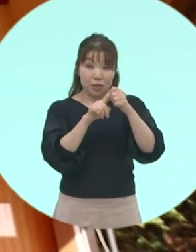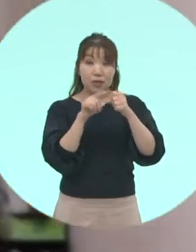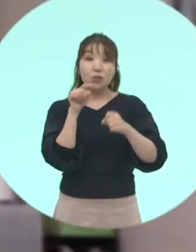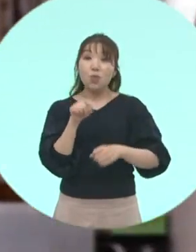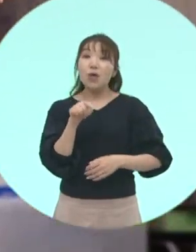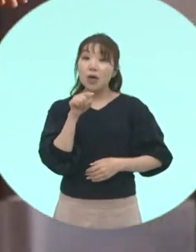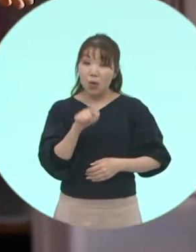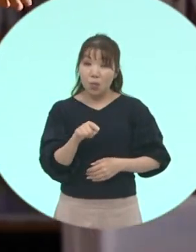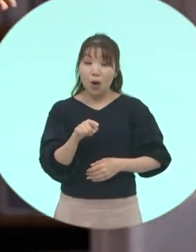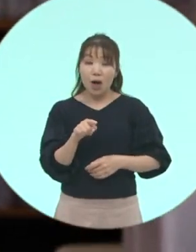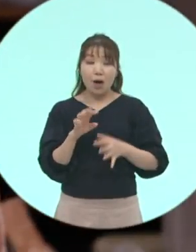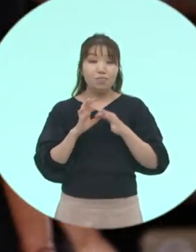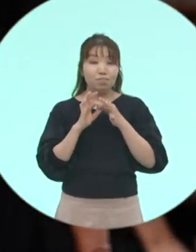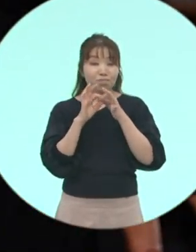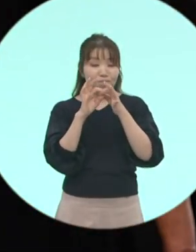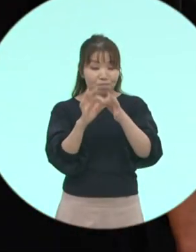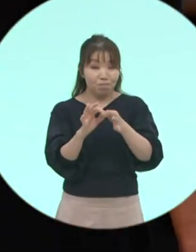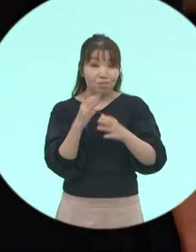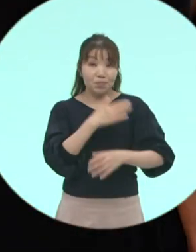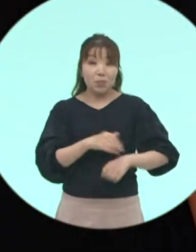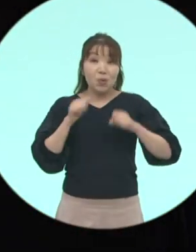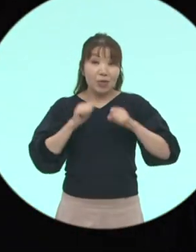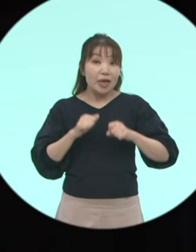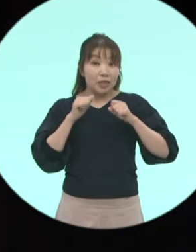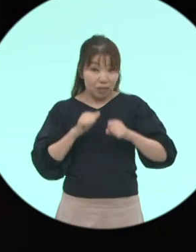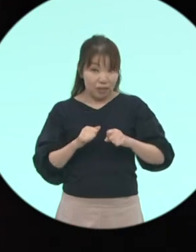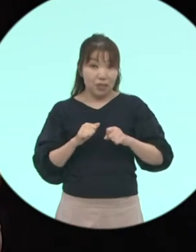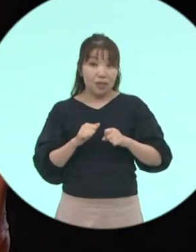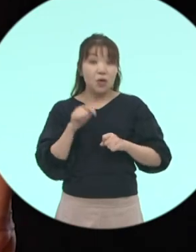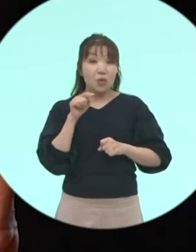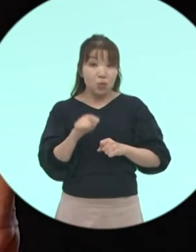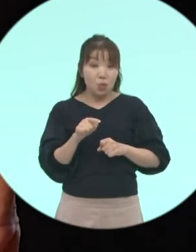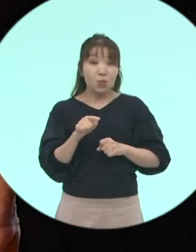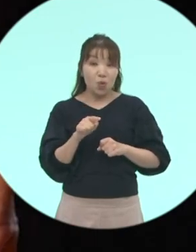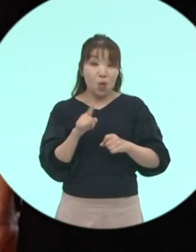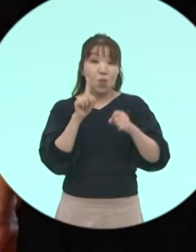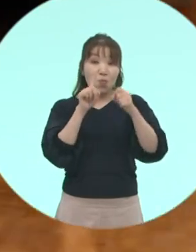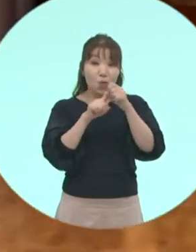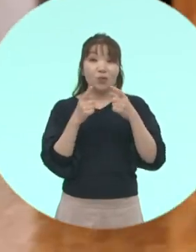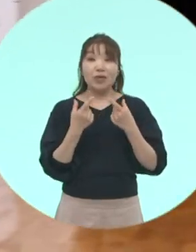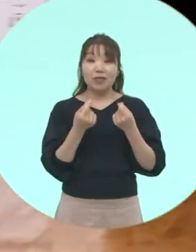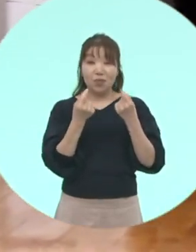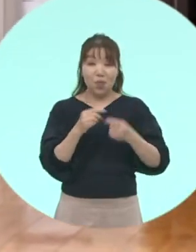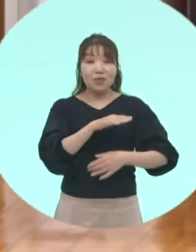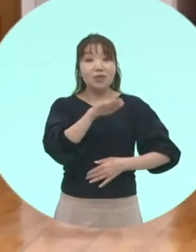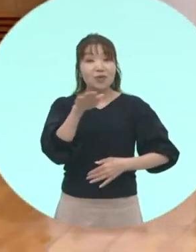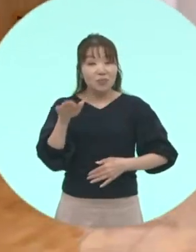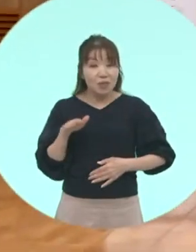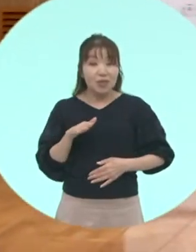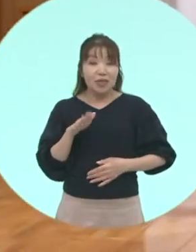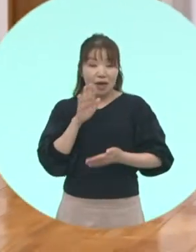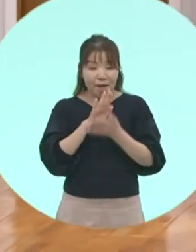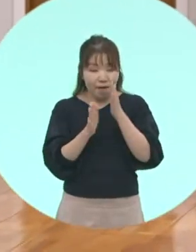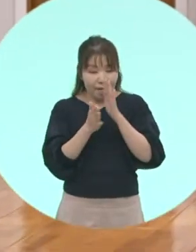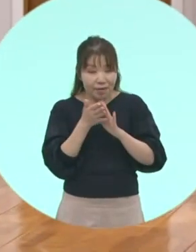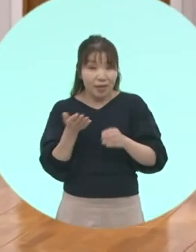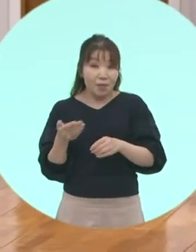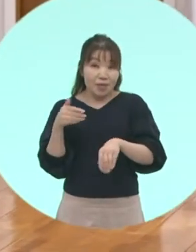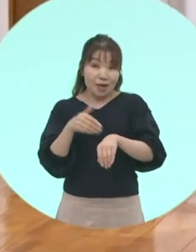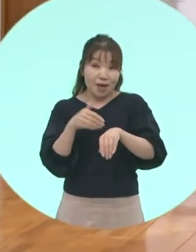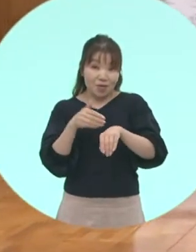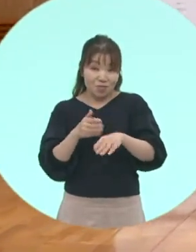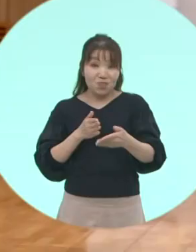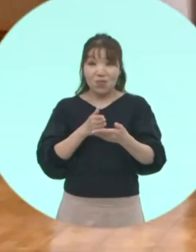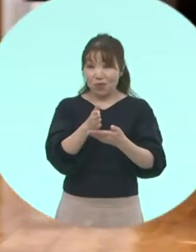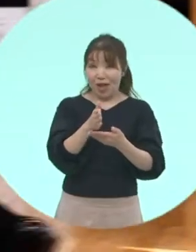それはいつまでも健康でいること。その言葉通り、皆さん再び練習を始めてい